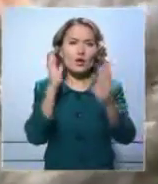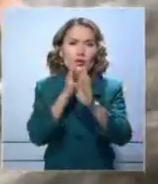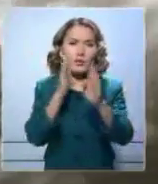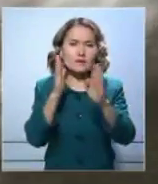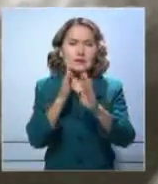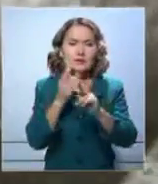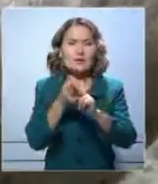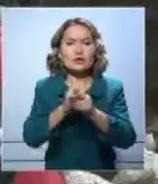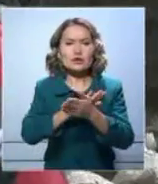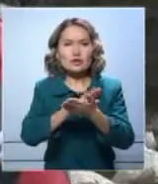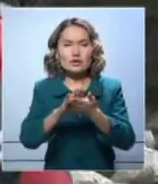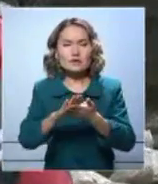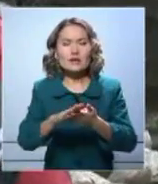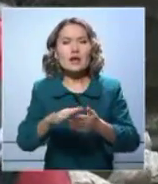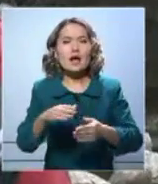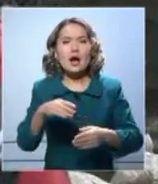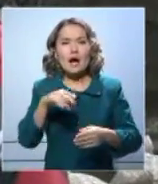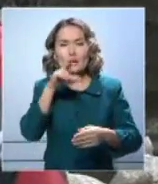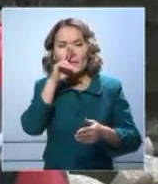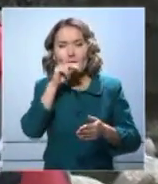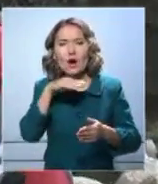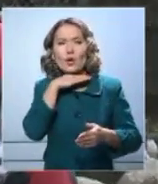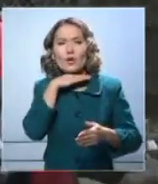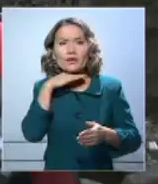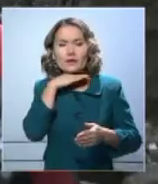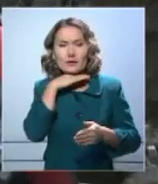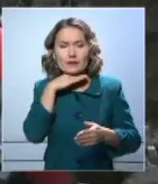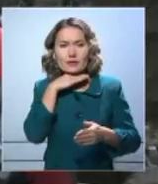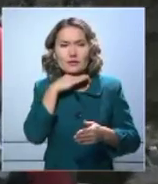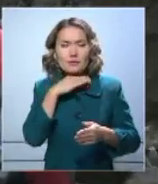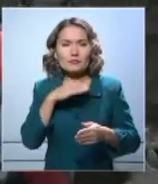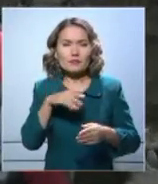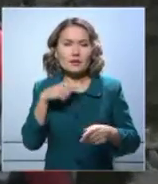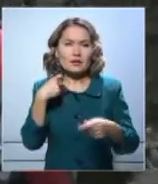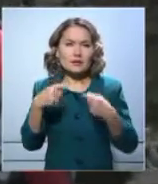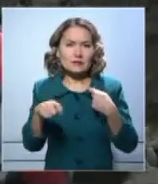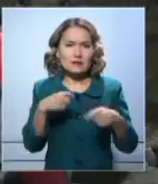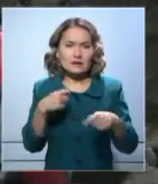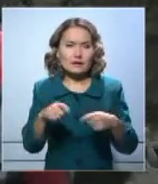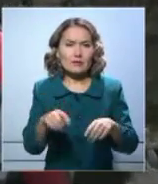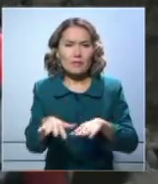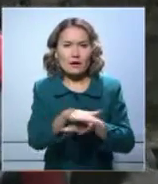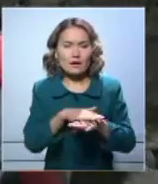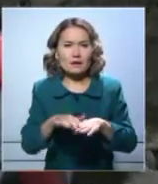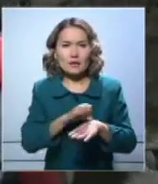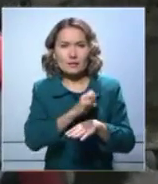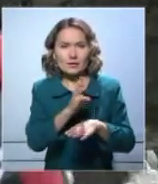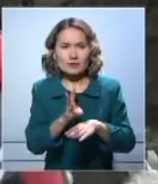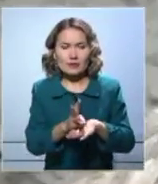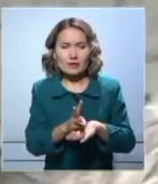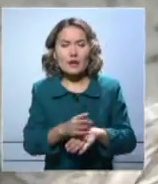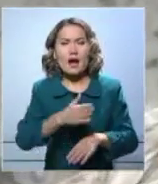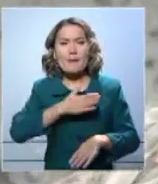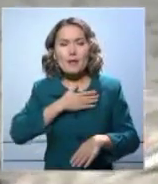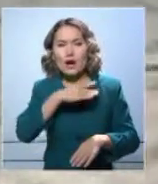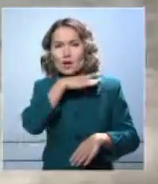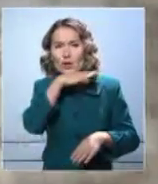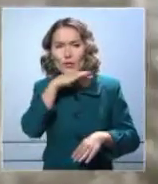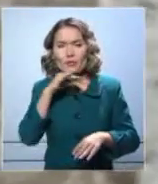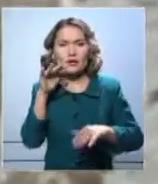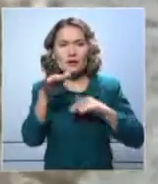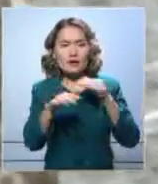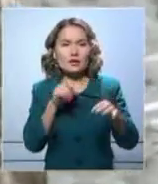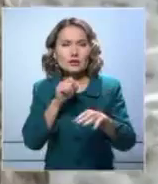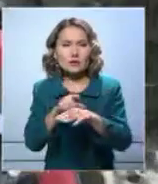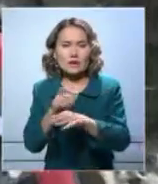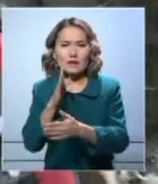етімен қамтамасыз етуде. Қазалы тұрғындары осы құстың етінің сұранысы болып, қазір мен үйден келіп алып жатыр. Қаздар мысалы 5